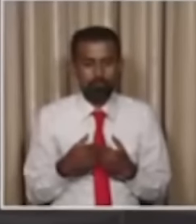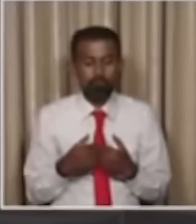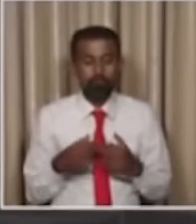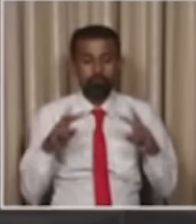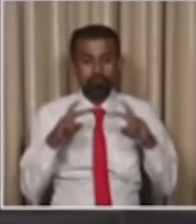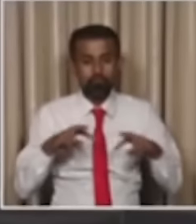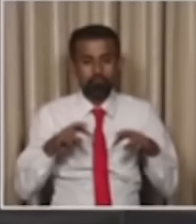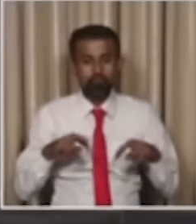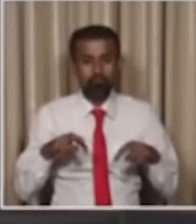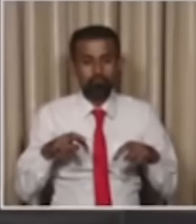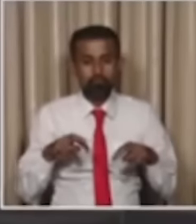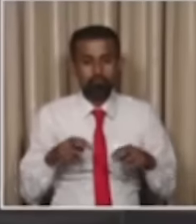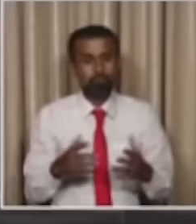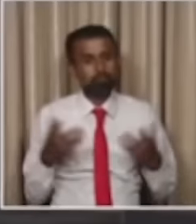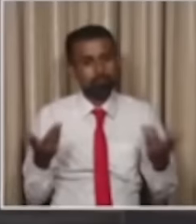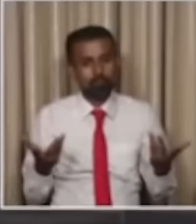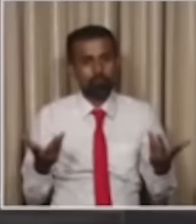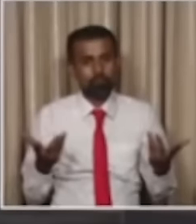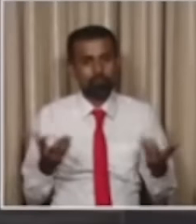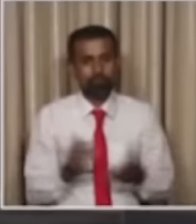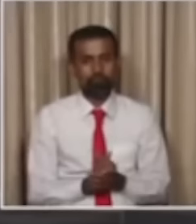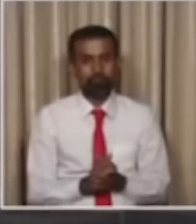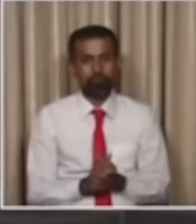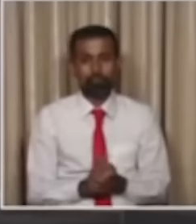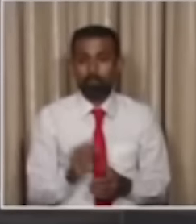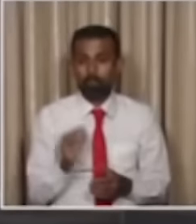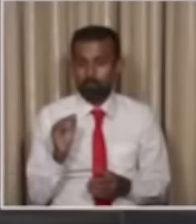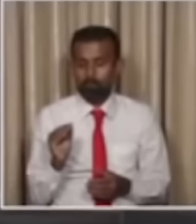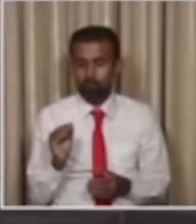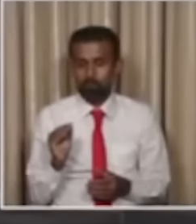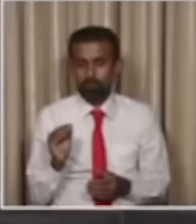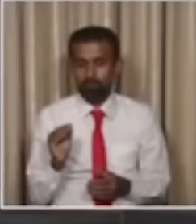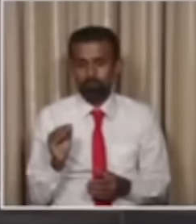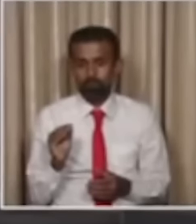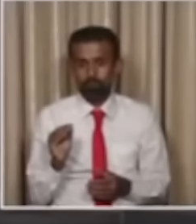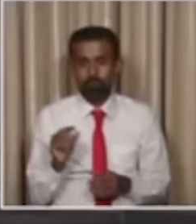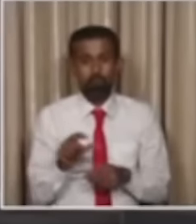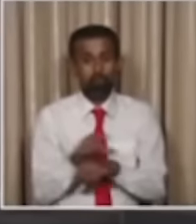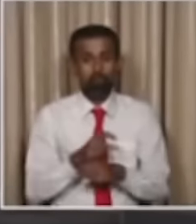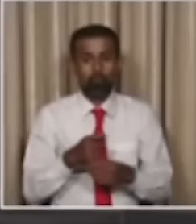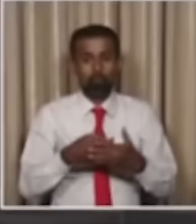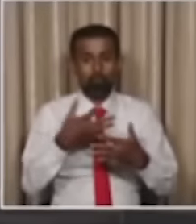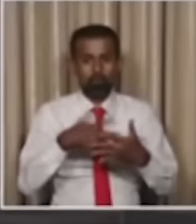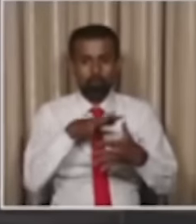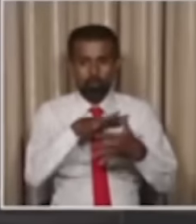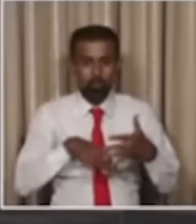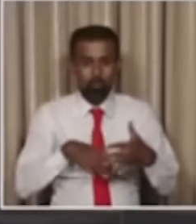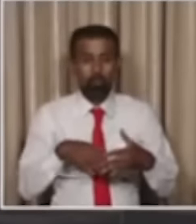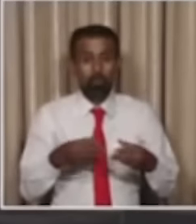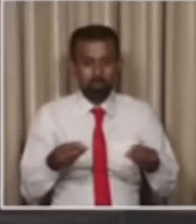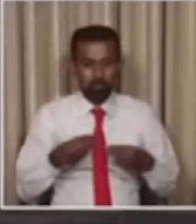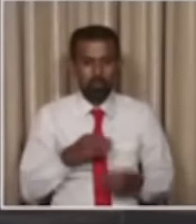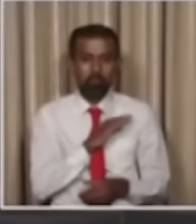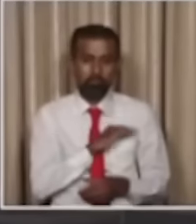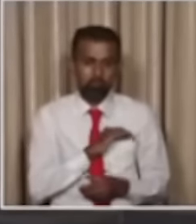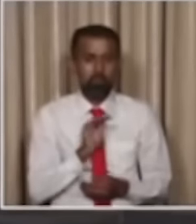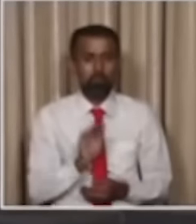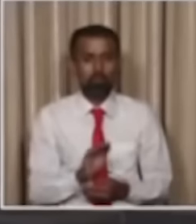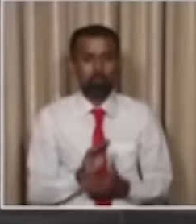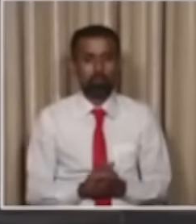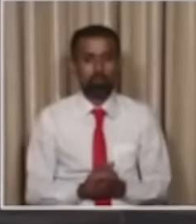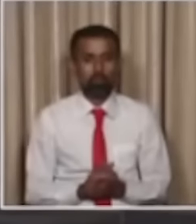ඉන්වෙස්ටිගේෂන් පැත්තෙන් එහෙම එකක් නැහැ. නමුත් අපි කොමිෂන් වාර්තාවේ එළියට එනකන් ඉන්න ඕනේ.